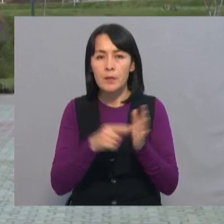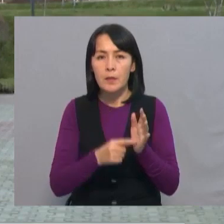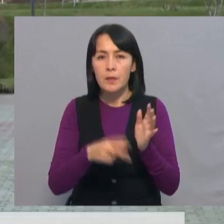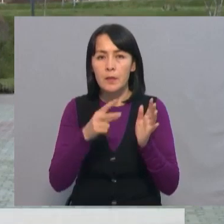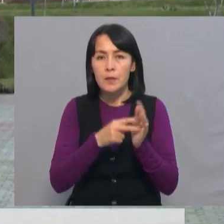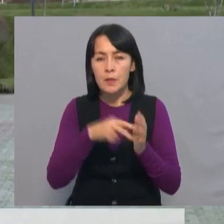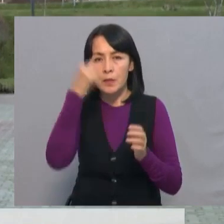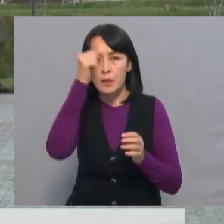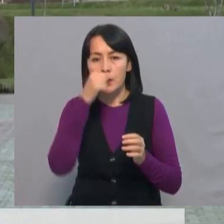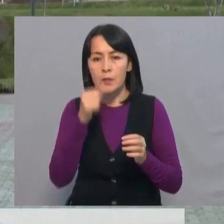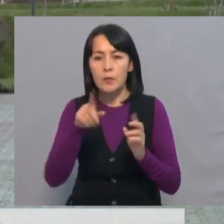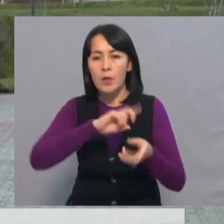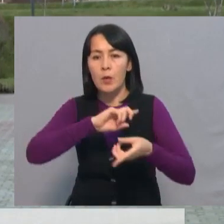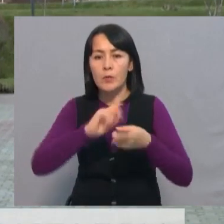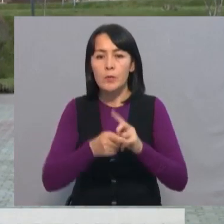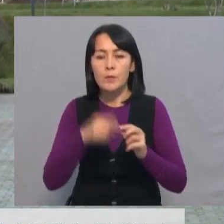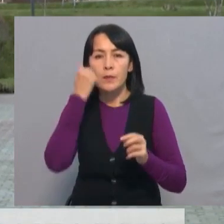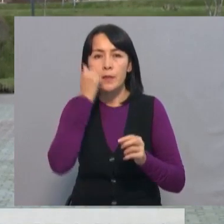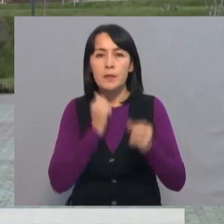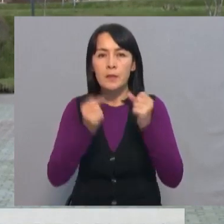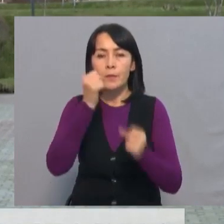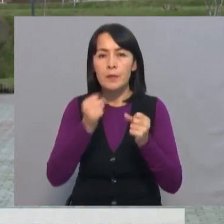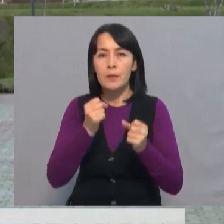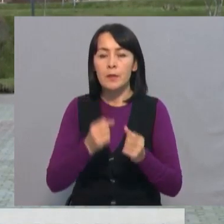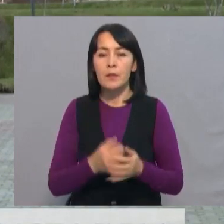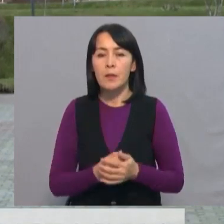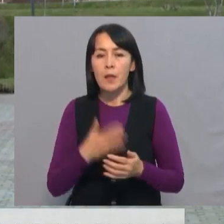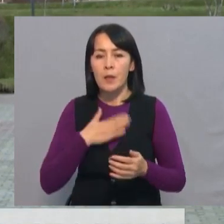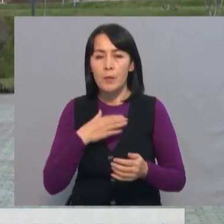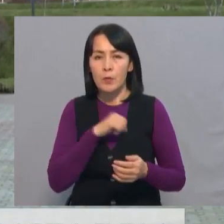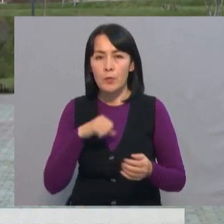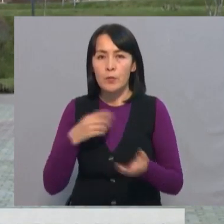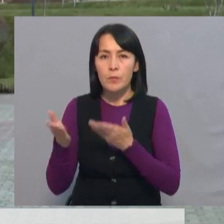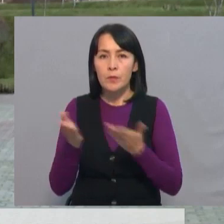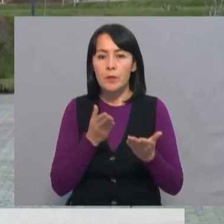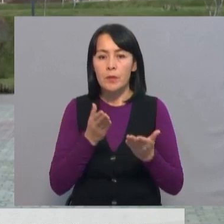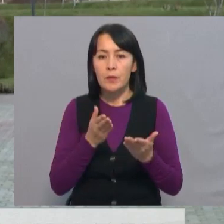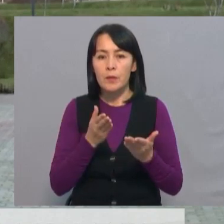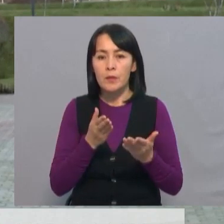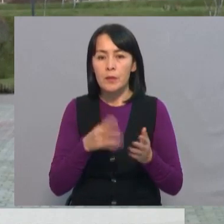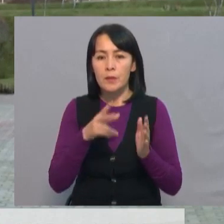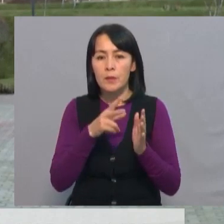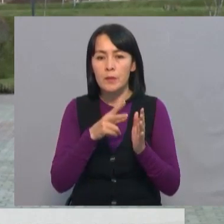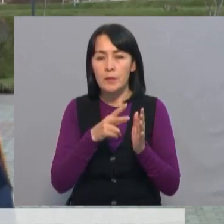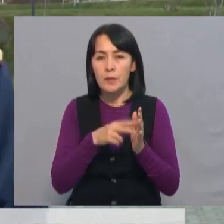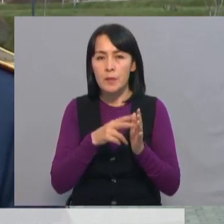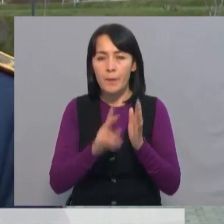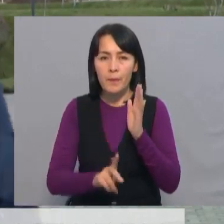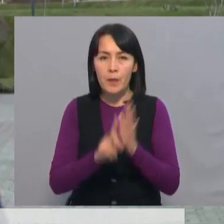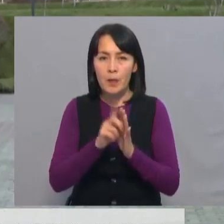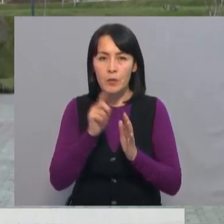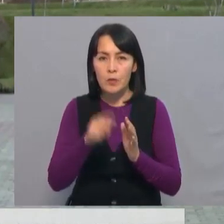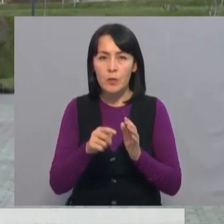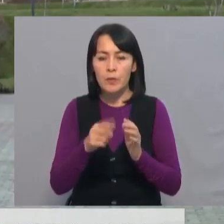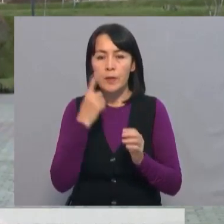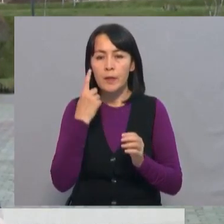қой автокөліктің, соларды қазір ауыстырып жатырмыз. Вот енді мен келгеннен бері енді мен өзім сол ертеден бастадым ғой, сол 88-ші бастан ба, сол болады. Сол мынау